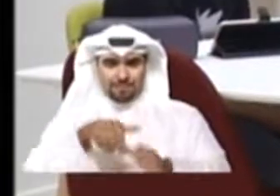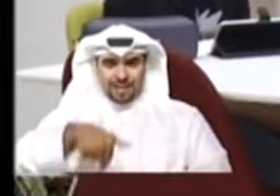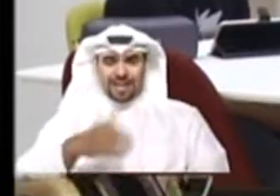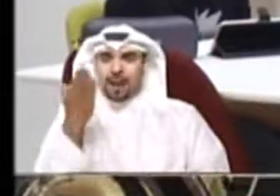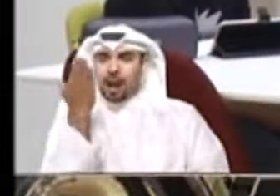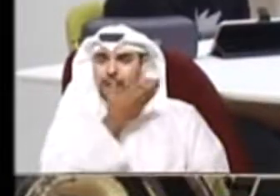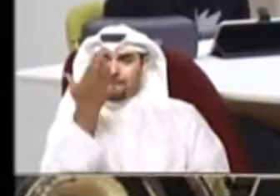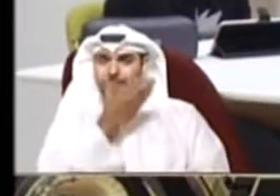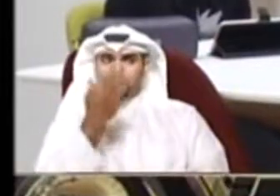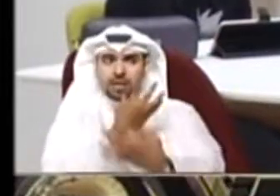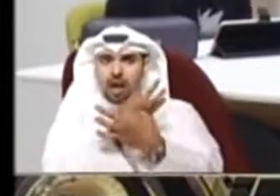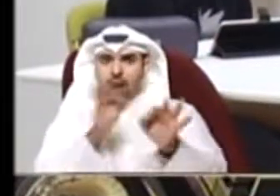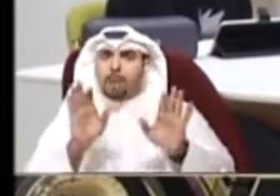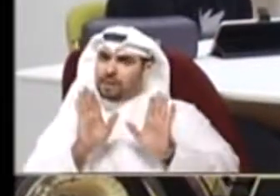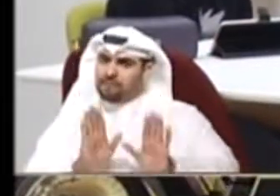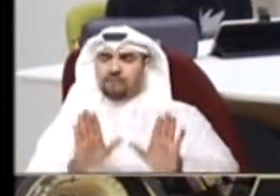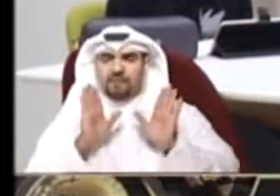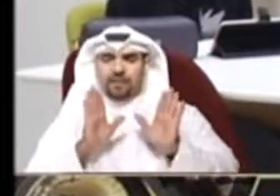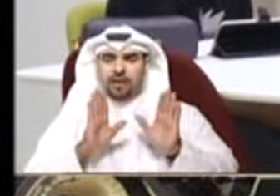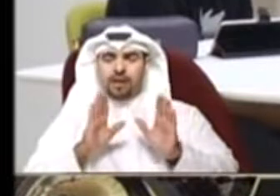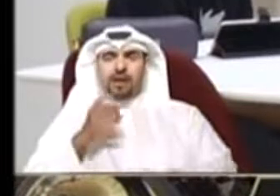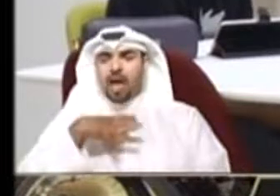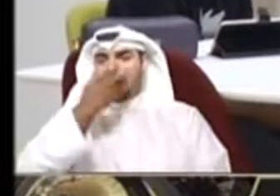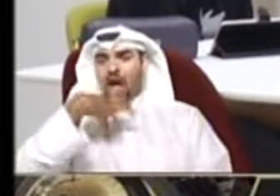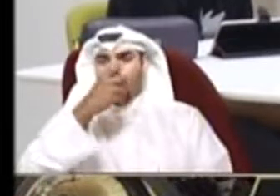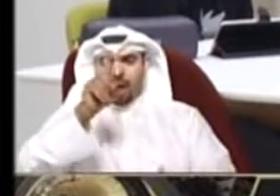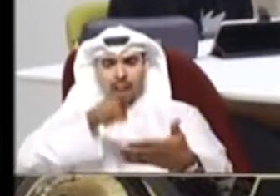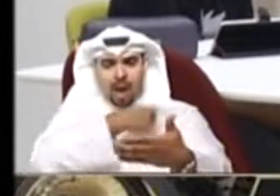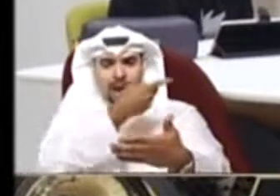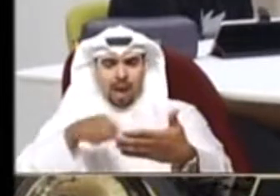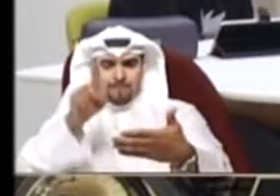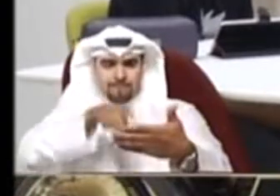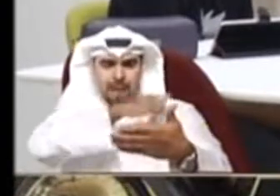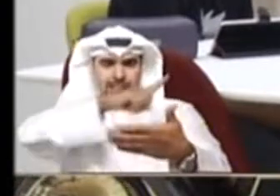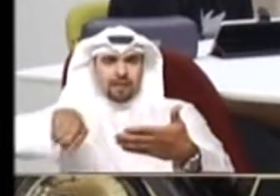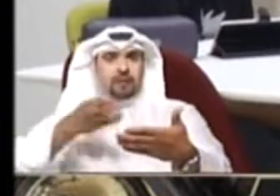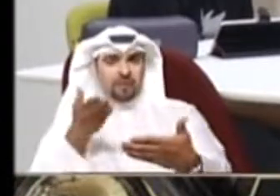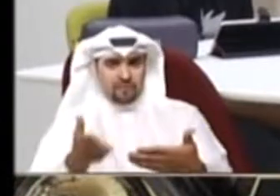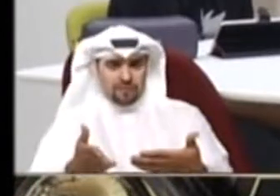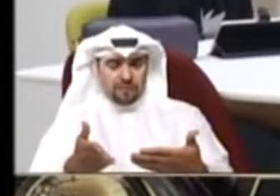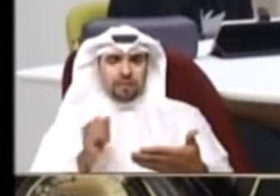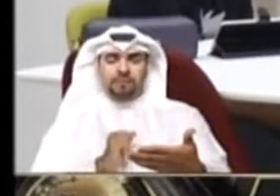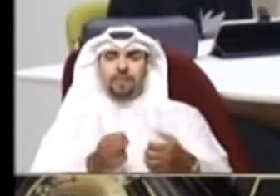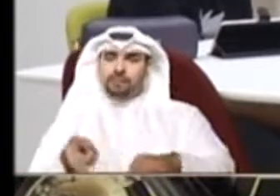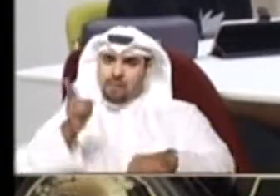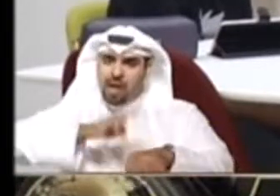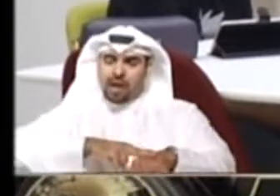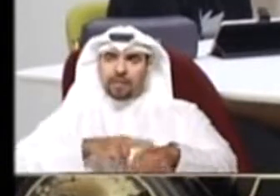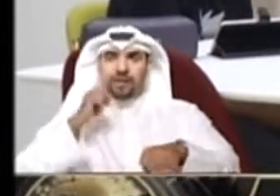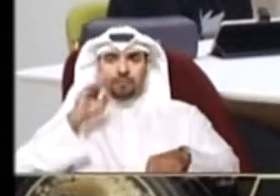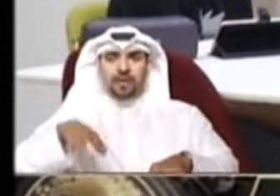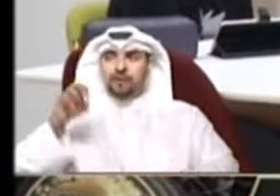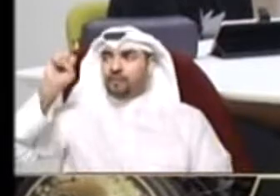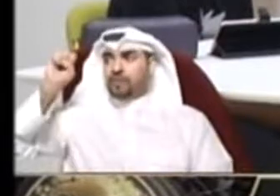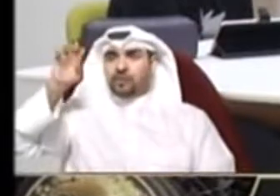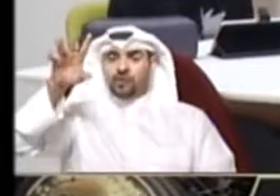هي استخدام الآيبادات للتعلم عن بعد والشاشة الذكية. في بعض الأحيان أو في بعض